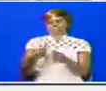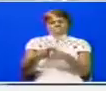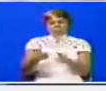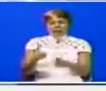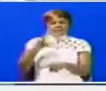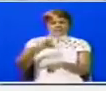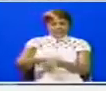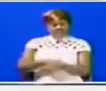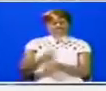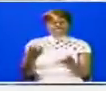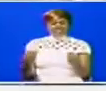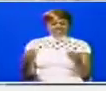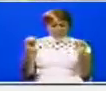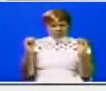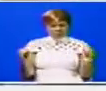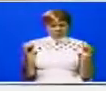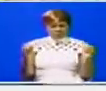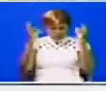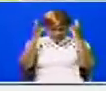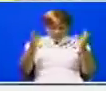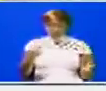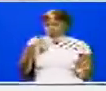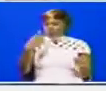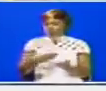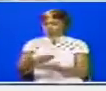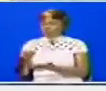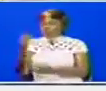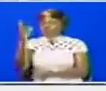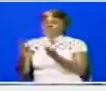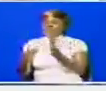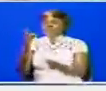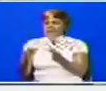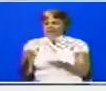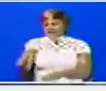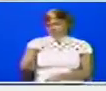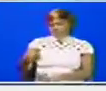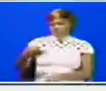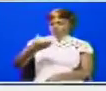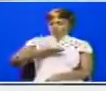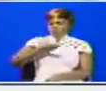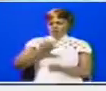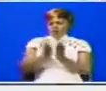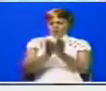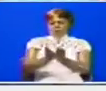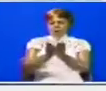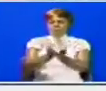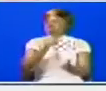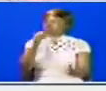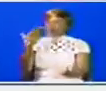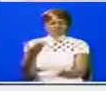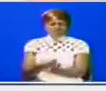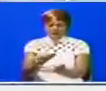ununuzi wa bidhaa hii si rahisi. Uamuzi wa ni nani atakayeuziwa utegemea wavuvi na wenye maboti, wala sio fedha walizo